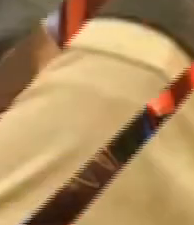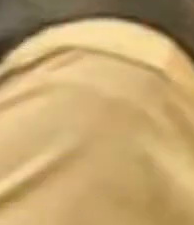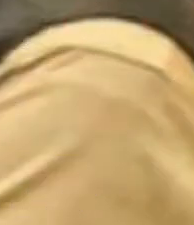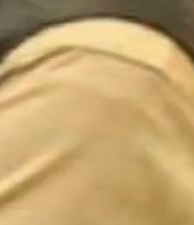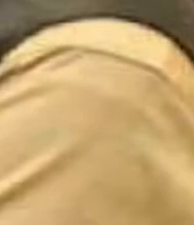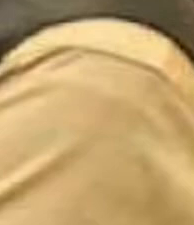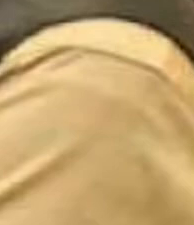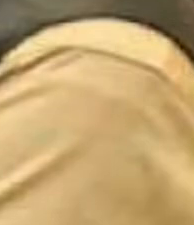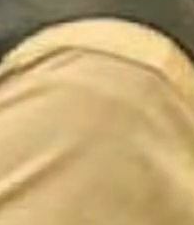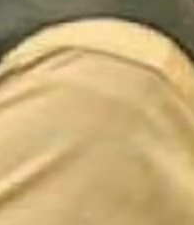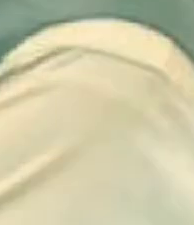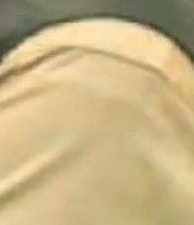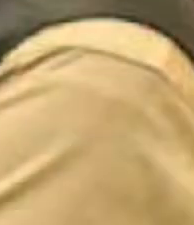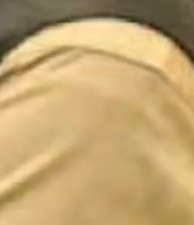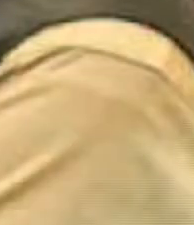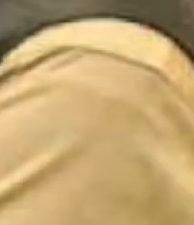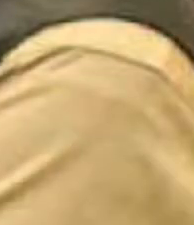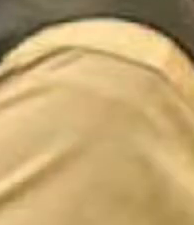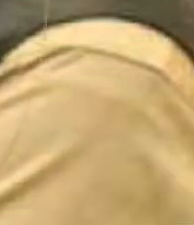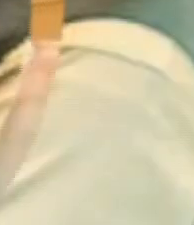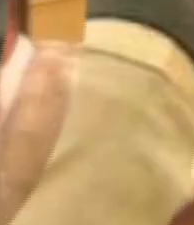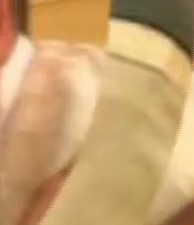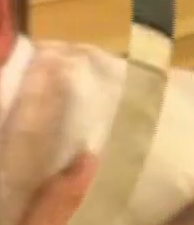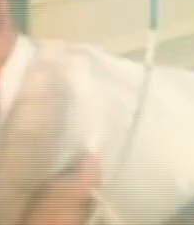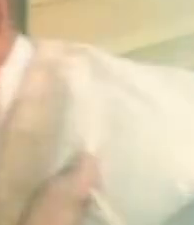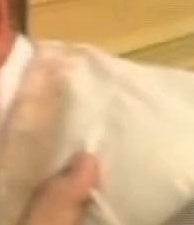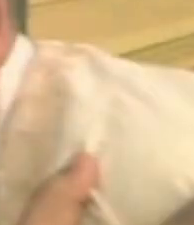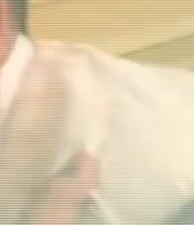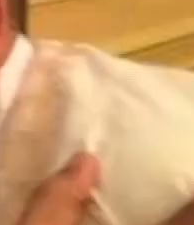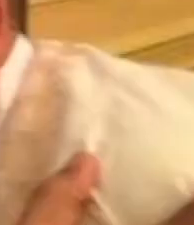الخالدين، لهم في قلوب العباد